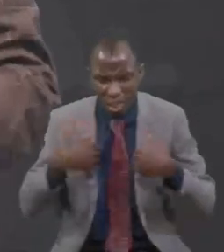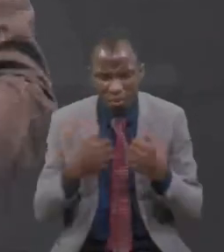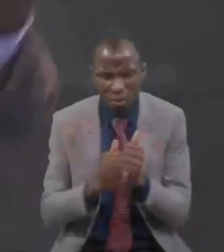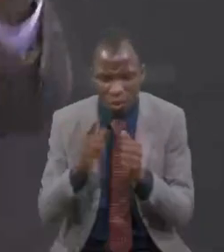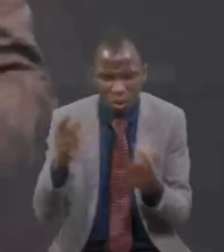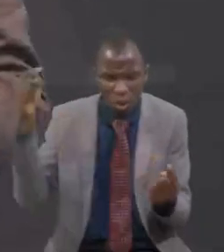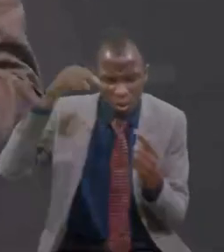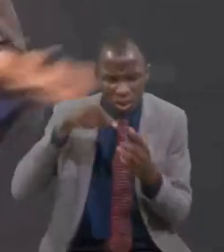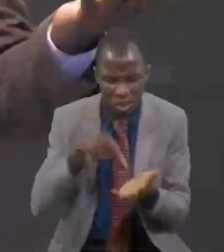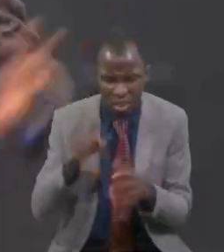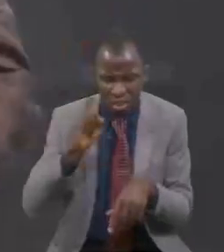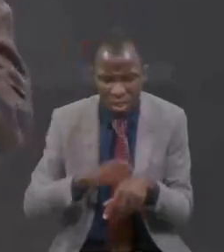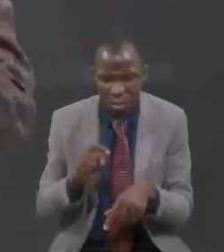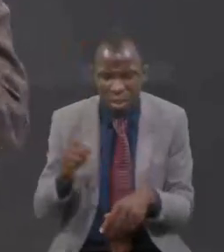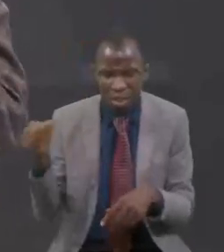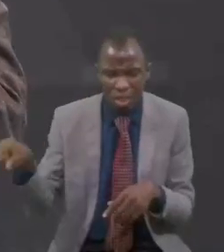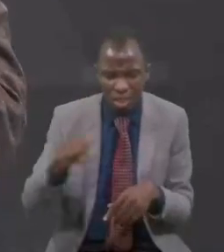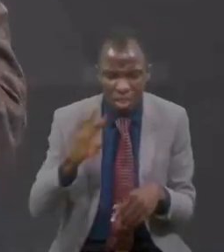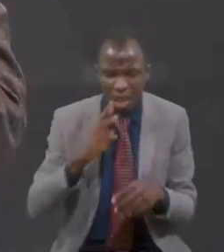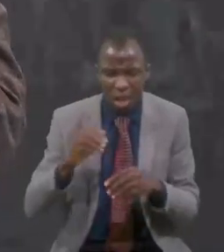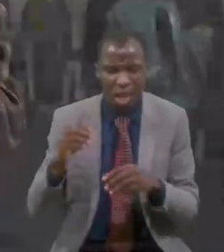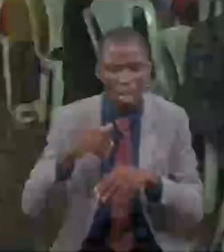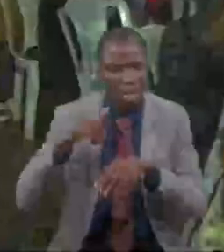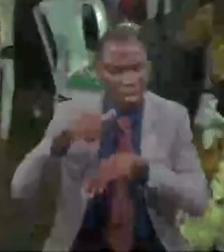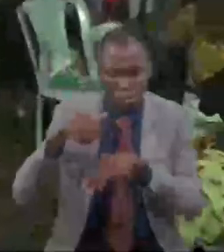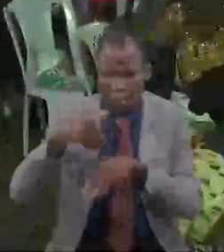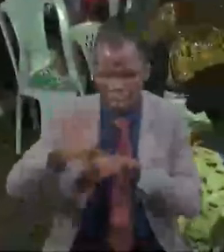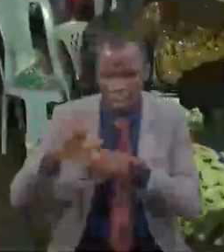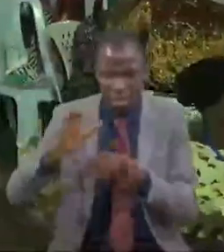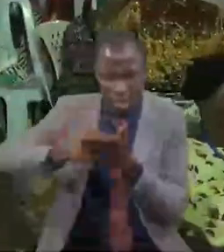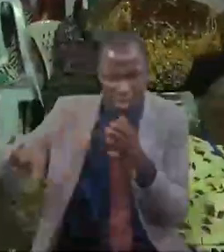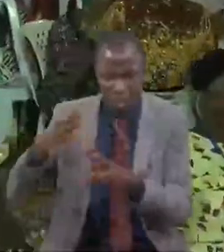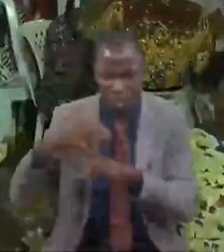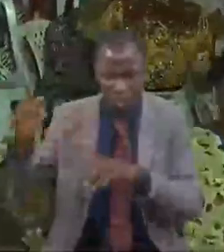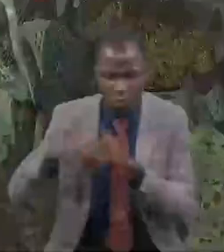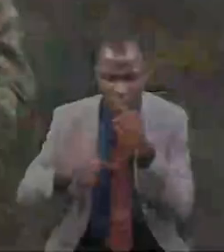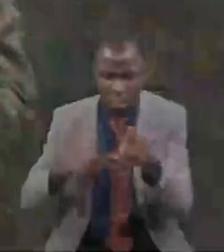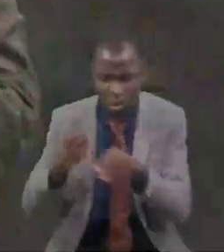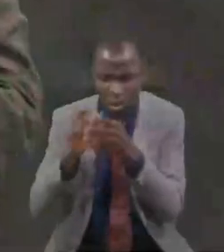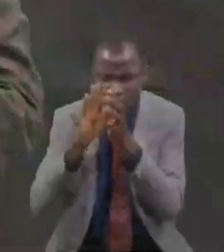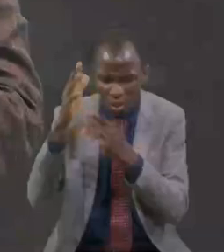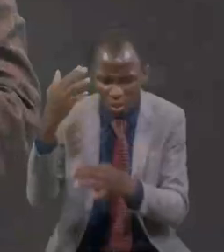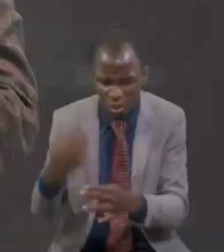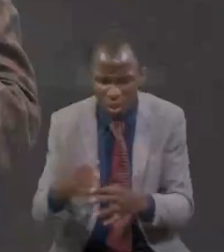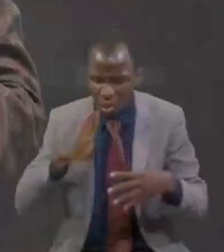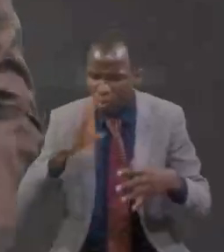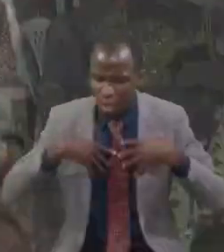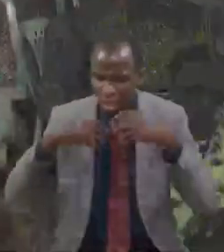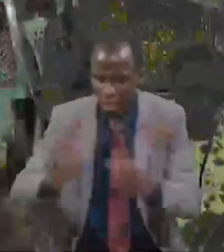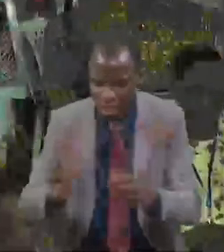jusqu'à ce temps-ci tout est chassé de vous soyez